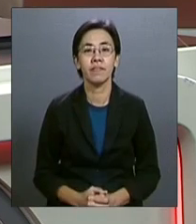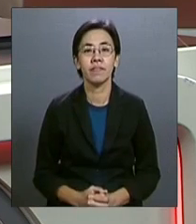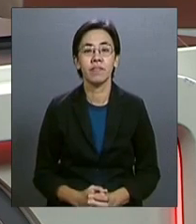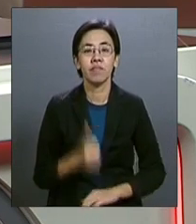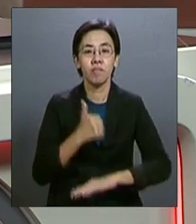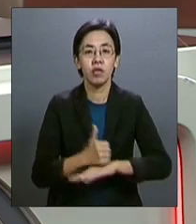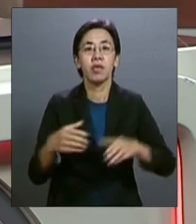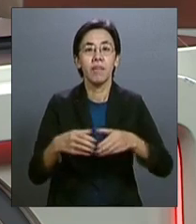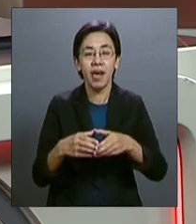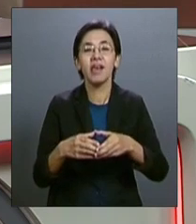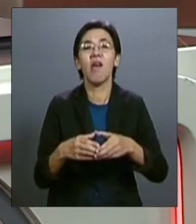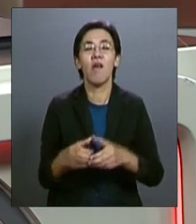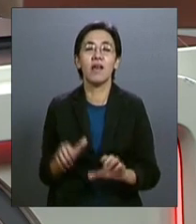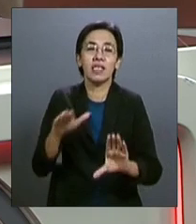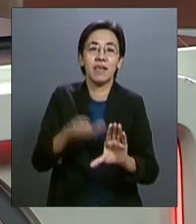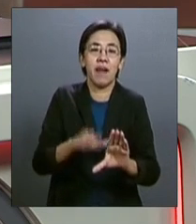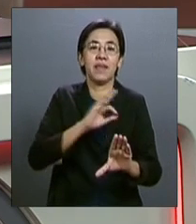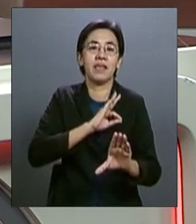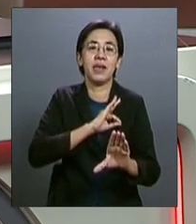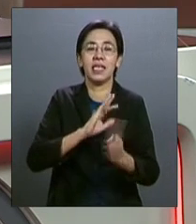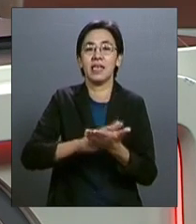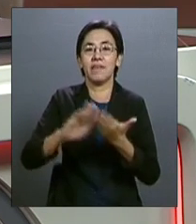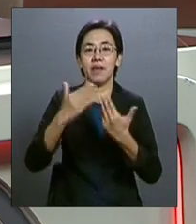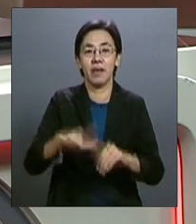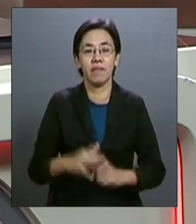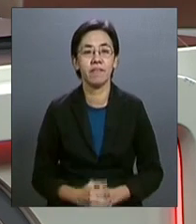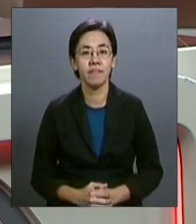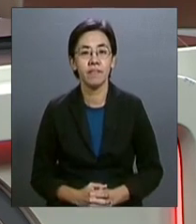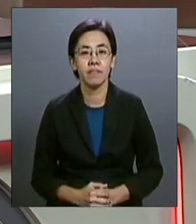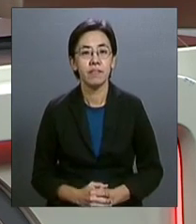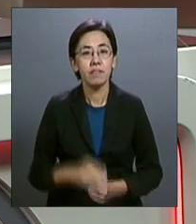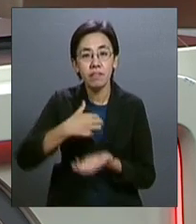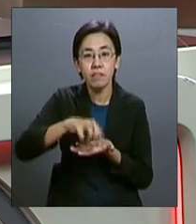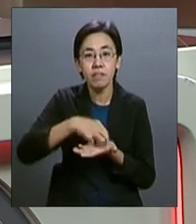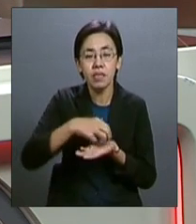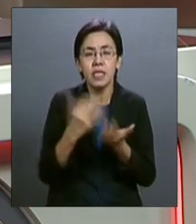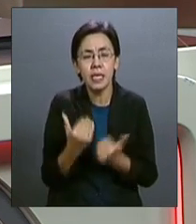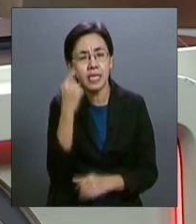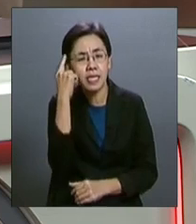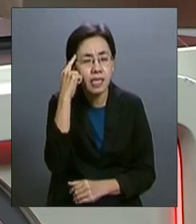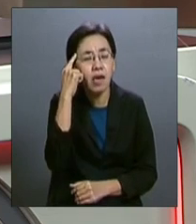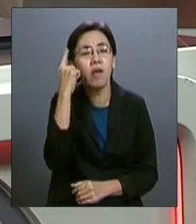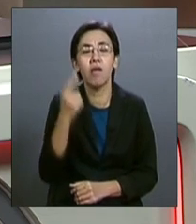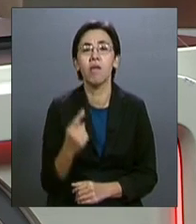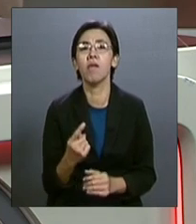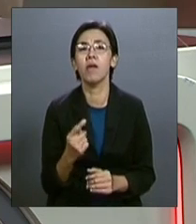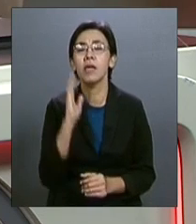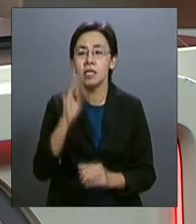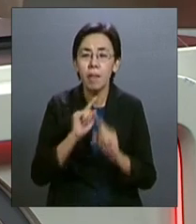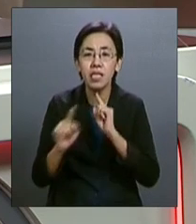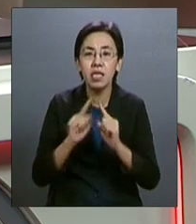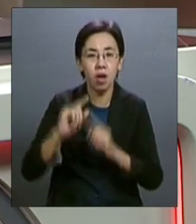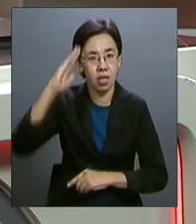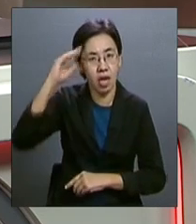วหน้าพรรคก็มาสมัครเป็นสมาชิกอย่างเป็นทางการแล้วนะคะพร้อมระบุว่ามีความเป็นไปได้สำหรับการทาบทามพลเอก